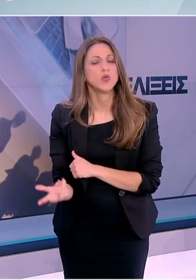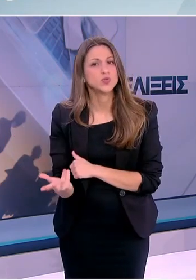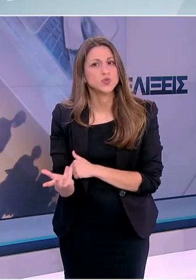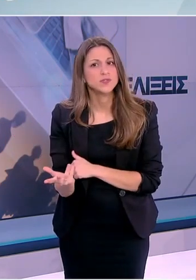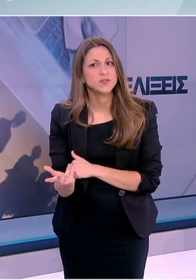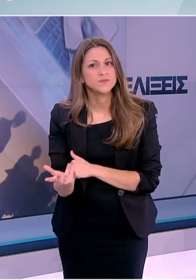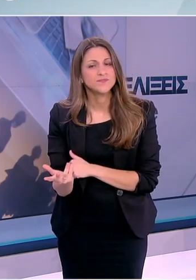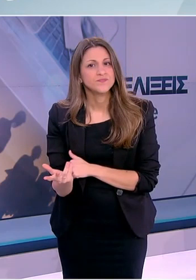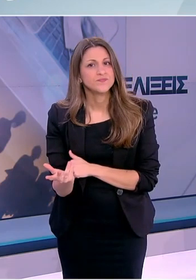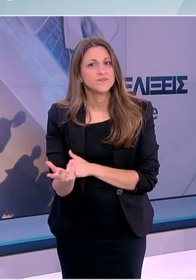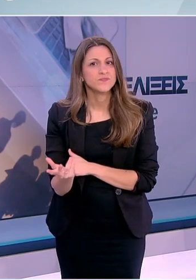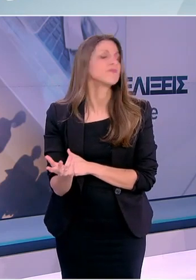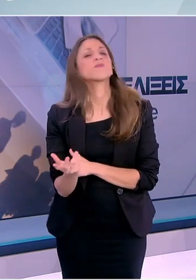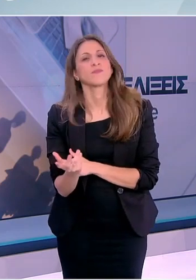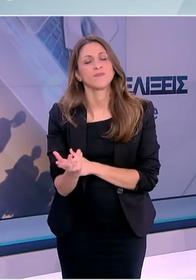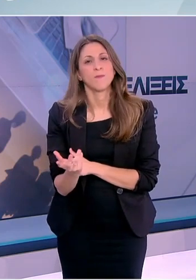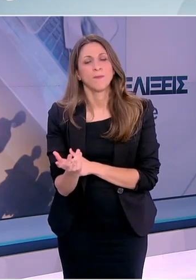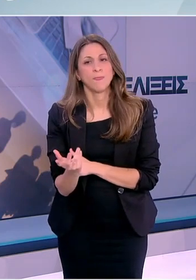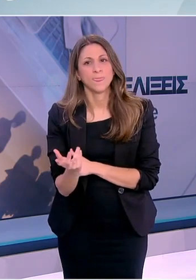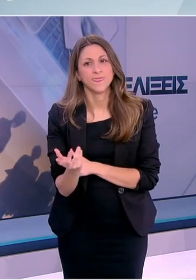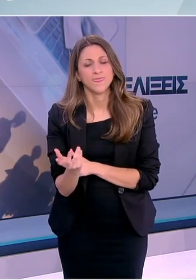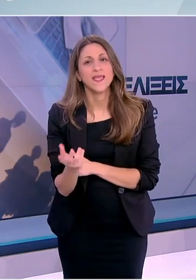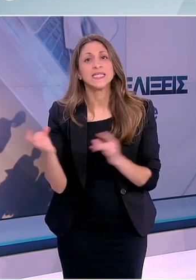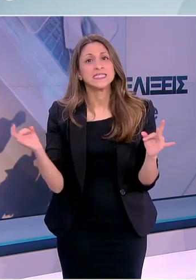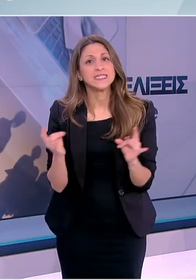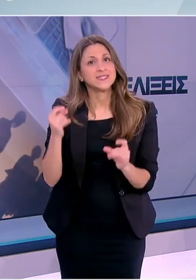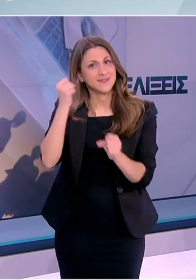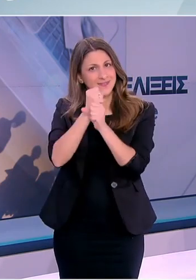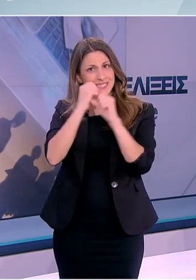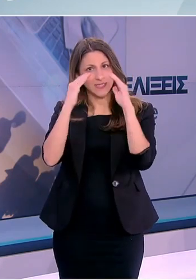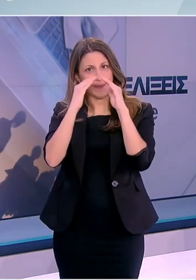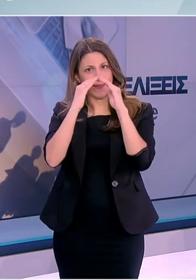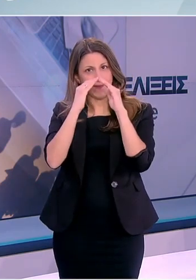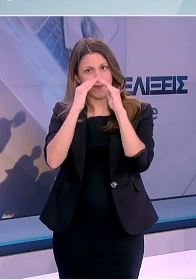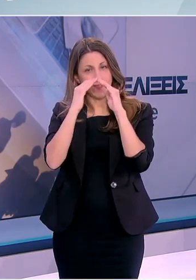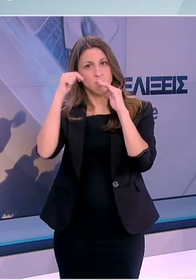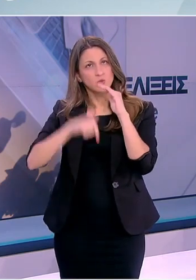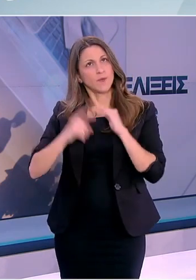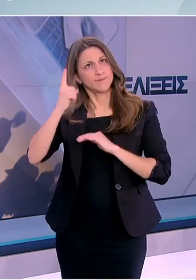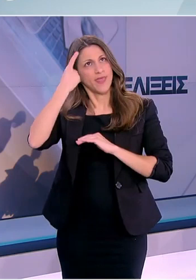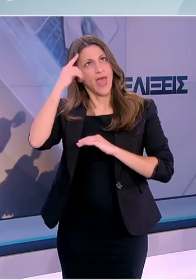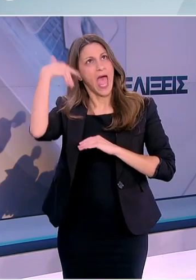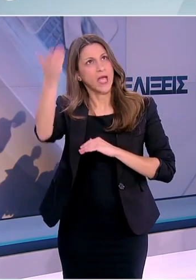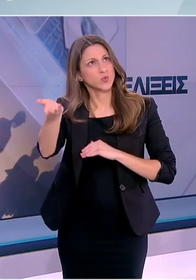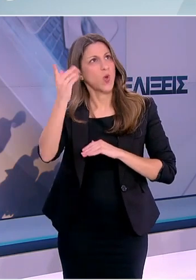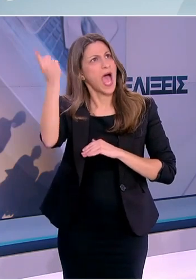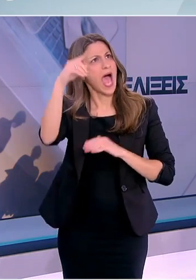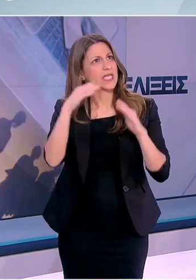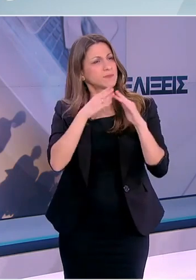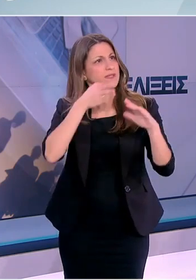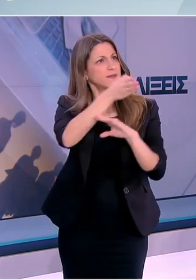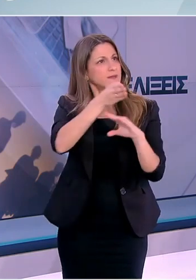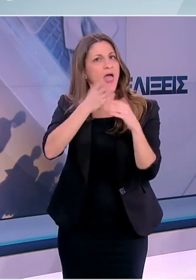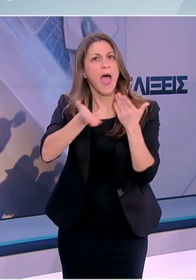φύγουμε από τα σημεία που ήμασταν όλο αυτό τον καιρό και μετακινηθούμε προς άλλα σπίτια ή προς